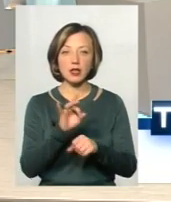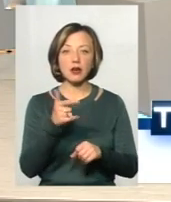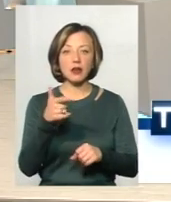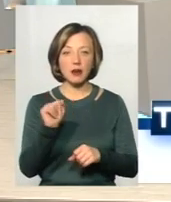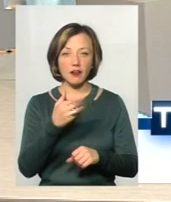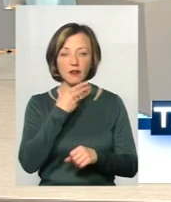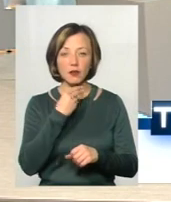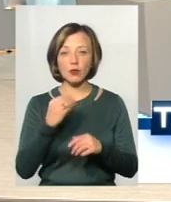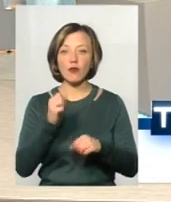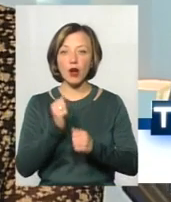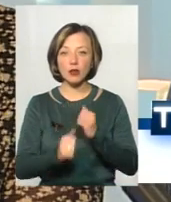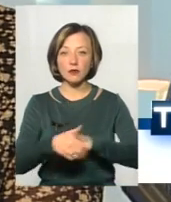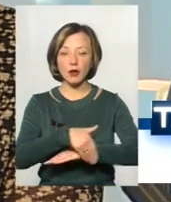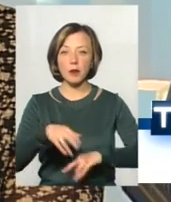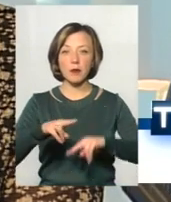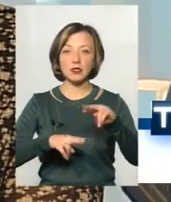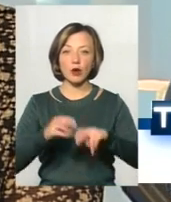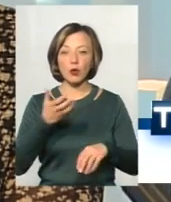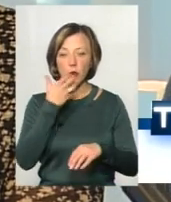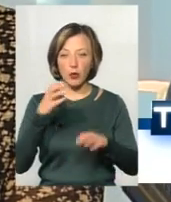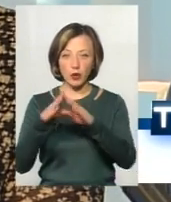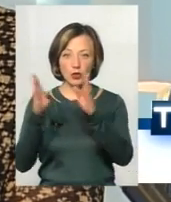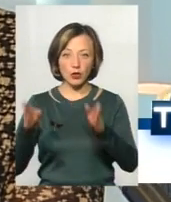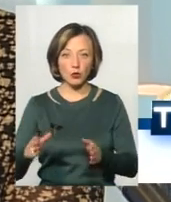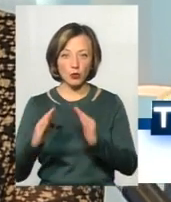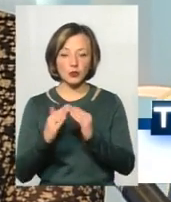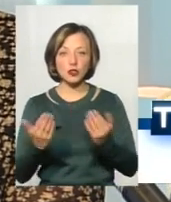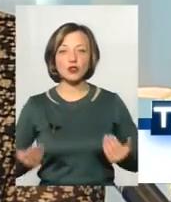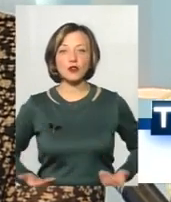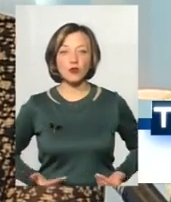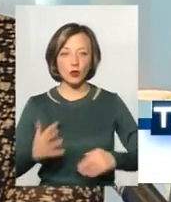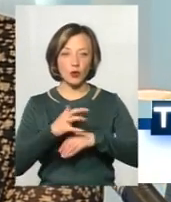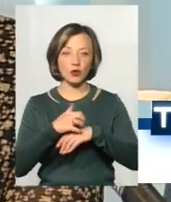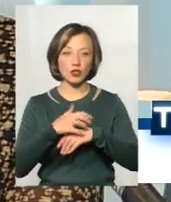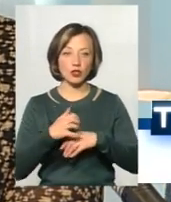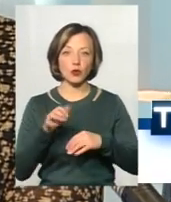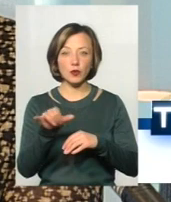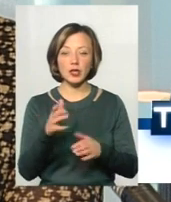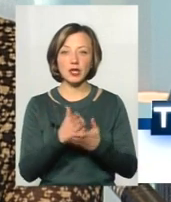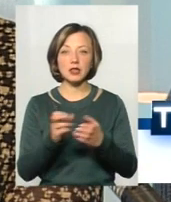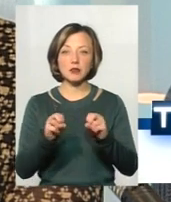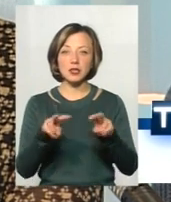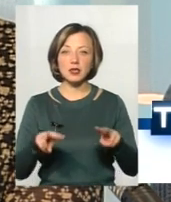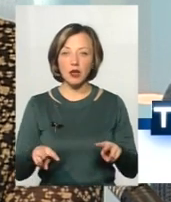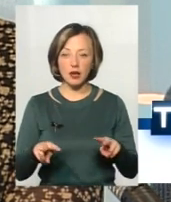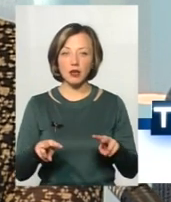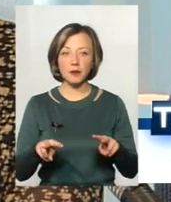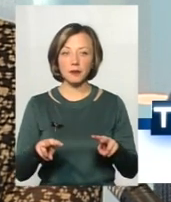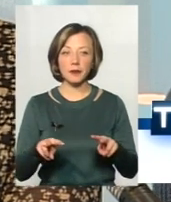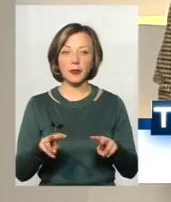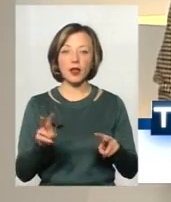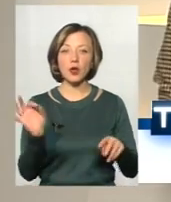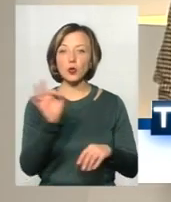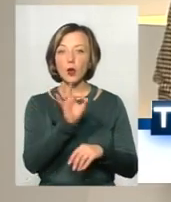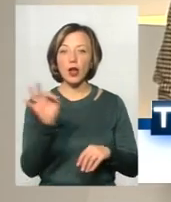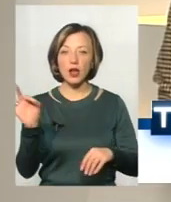в каждом дворе есть построенный утепленный домик, где живут домашние кошечки. У них есть специальные такие эко-туалеты,